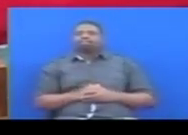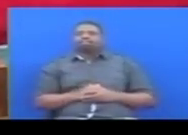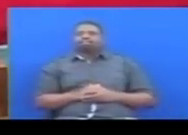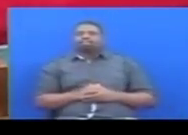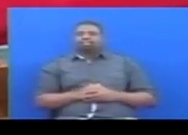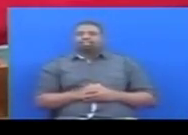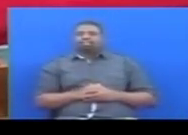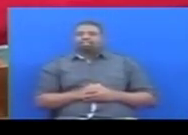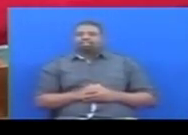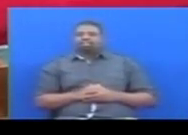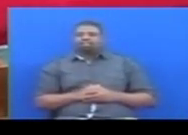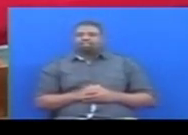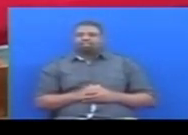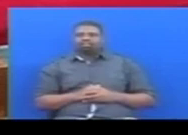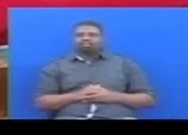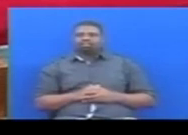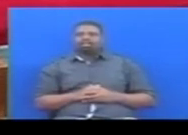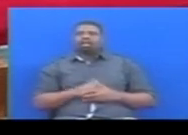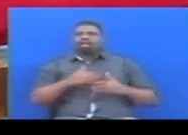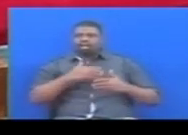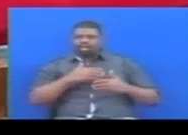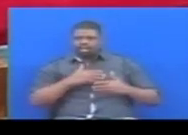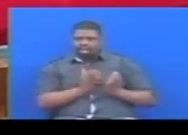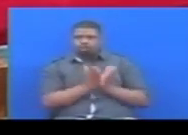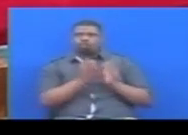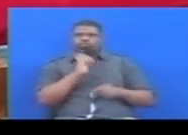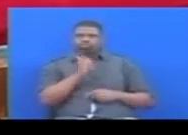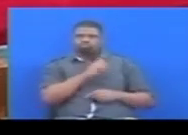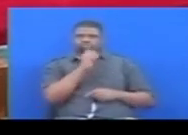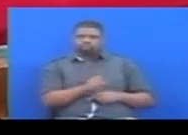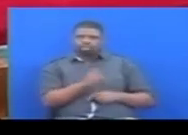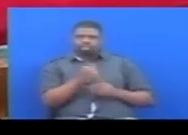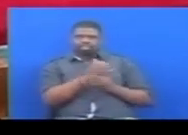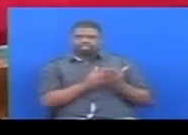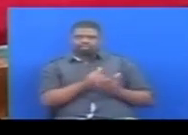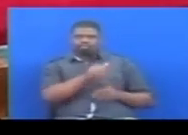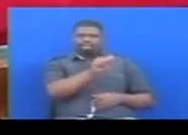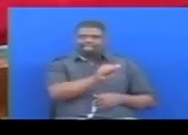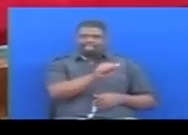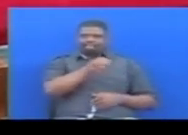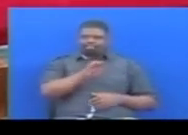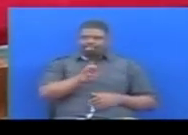Naomba kujibu swali la Mheshimiwa Angelina Adam Malembeka lenye sehemu A, B